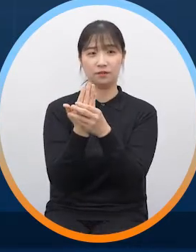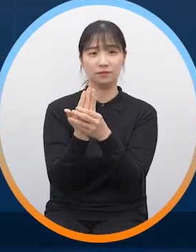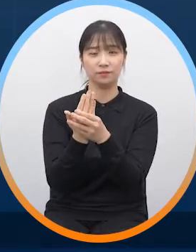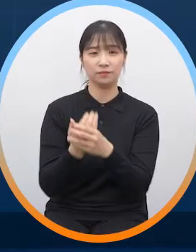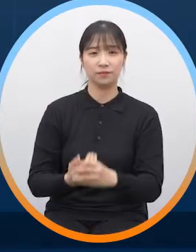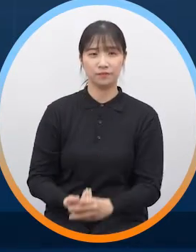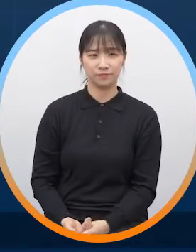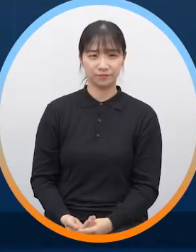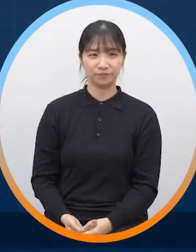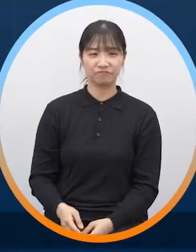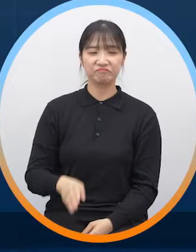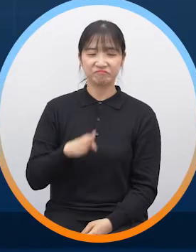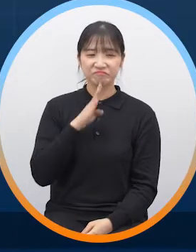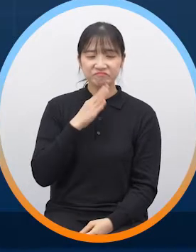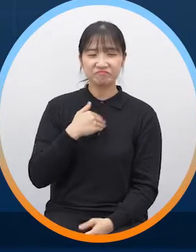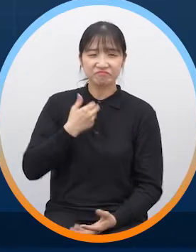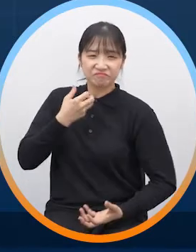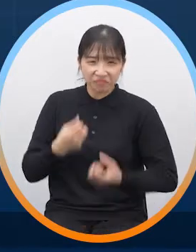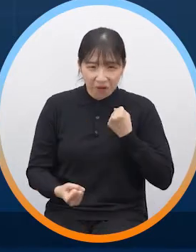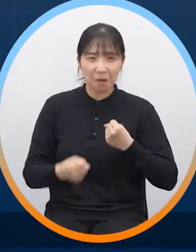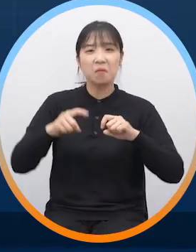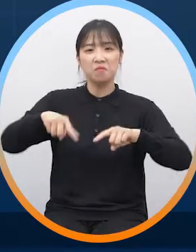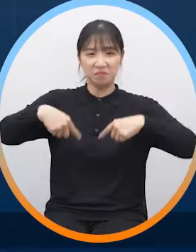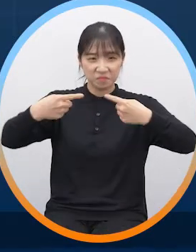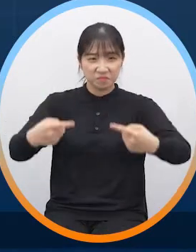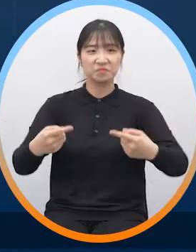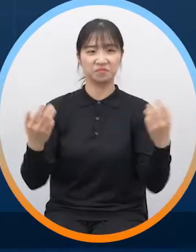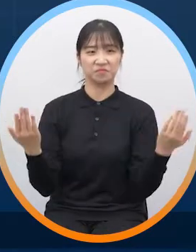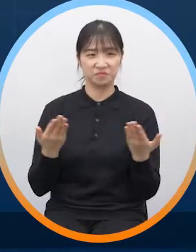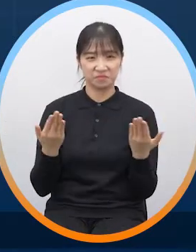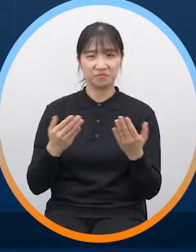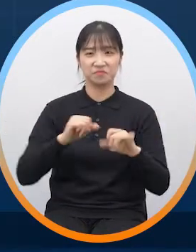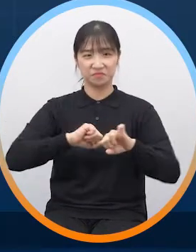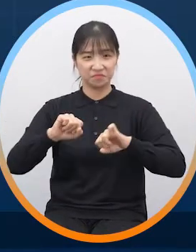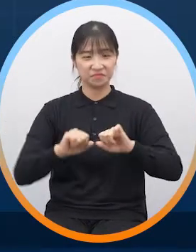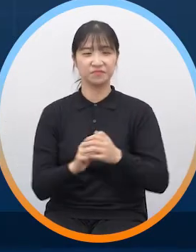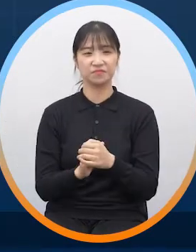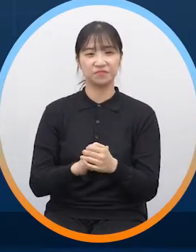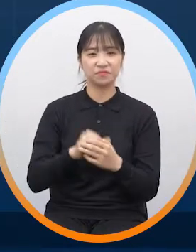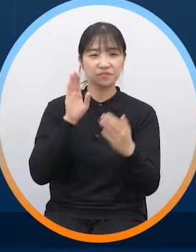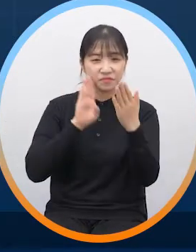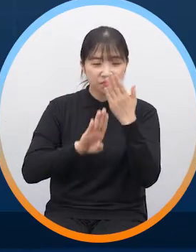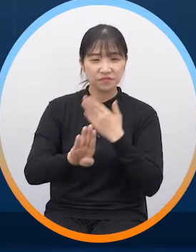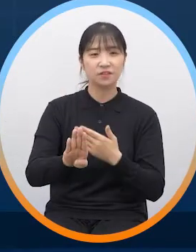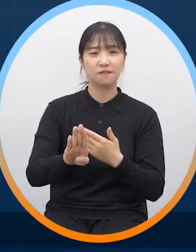됩니다. 그래서 일선의 자원에서 참전을 하게 됩니다. 그리고